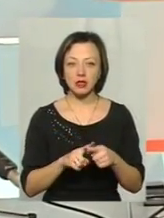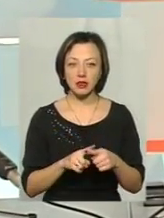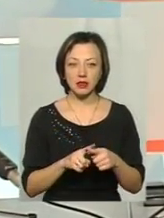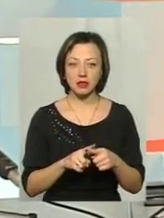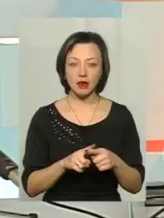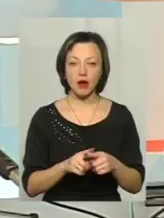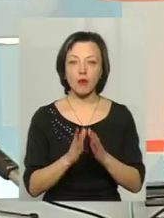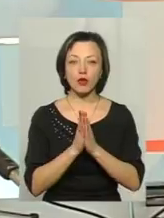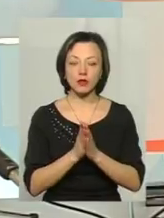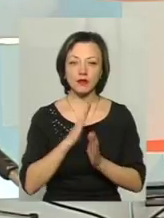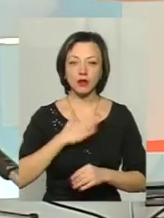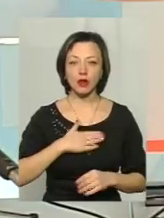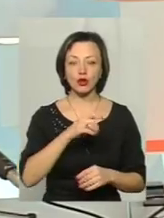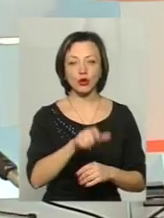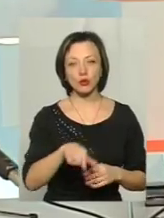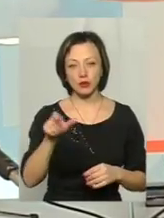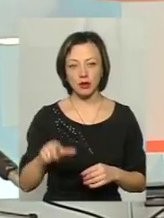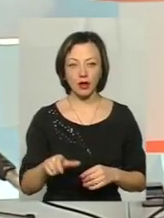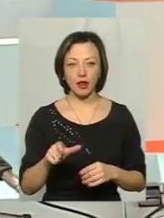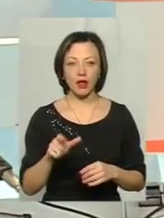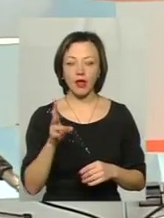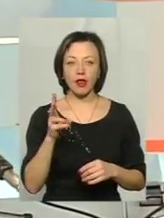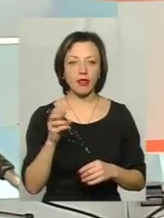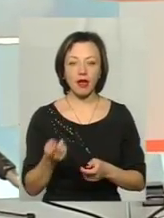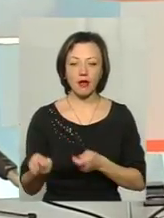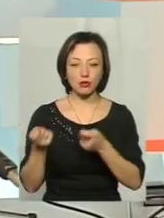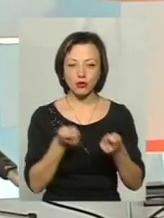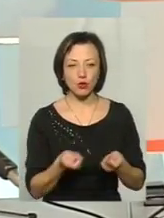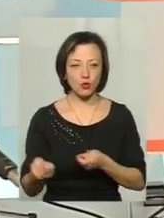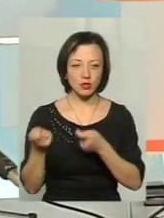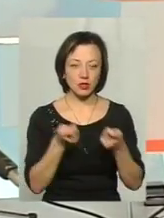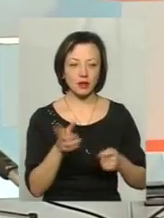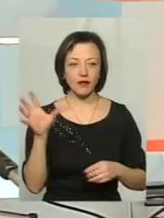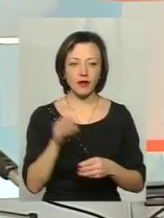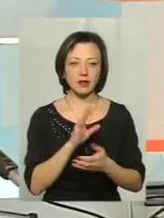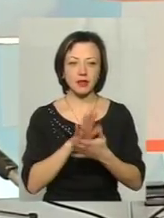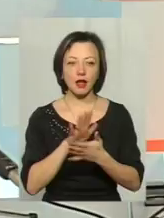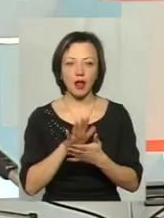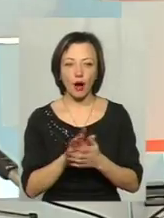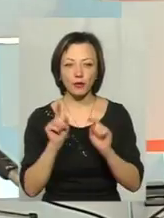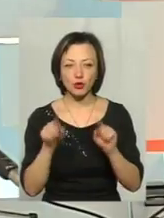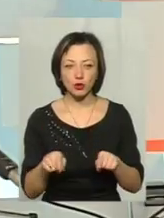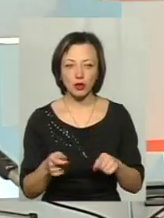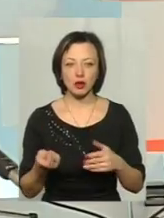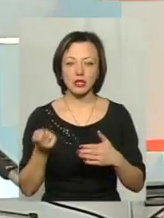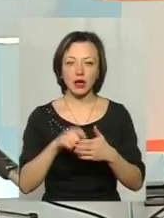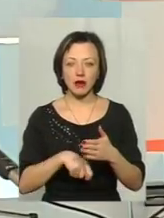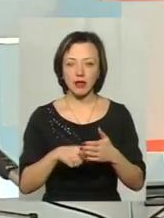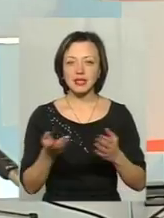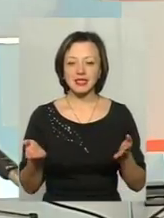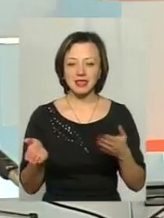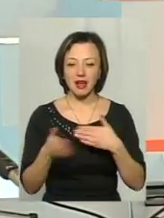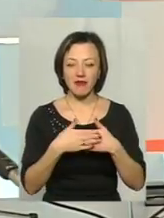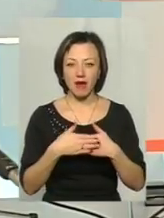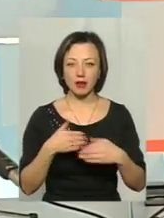просив би наших мешканців, не зносити туди хлам весь, туди закривати проходи в